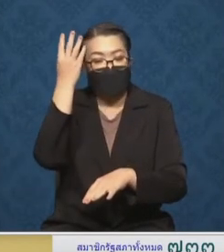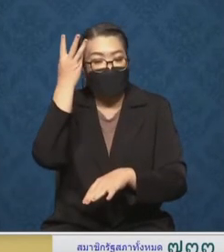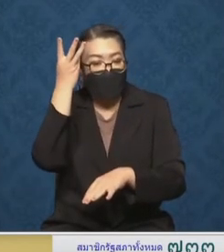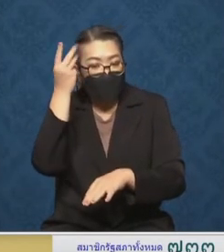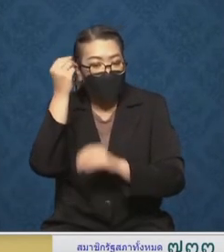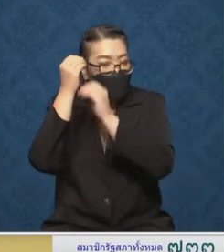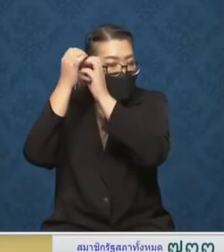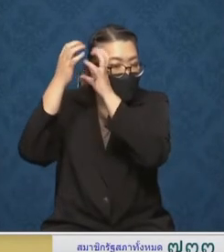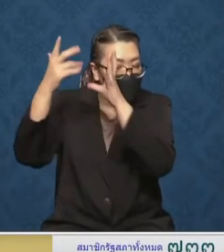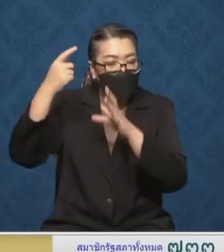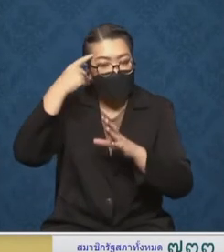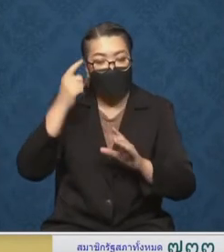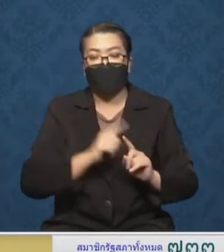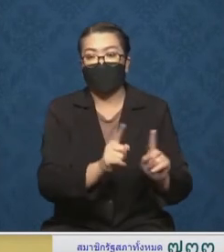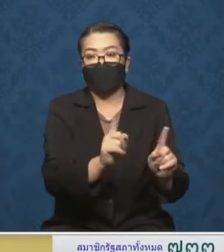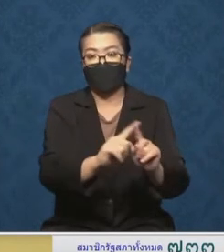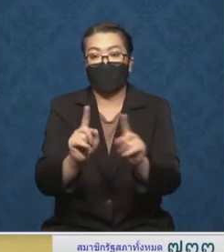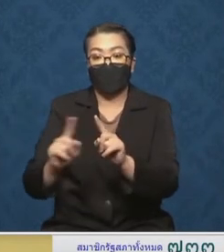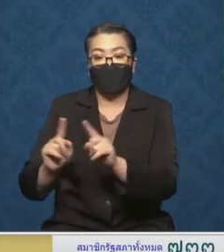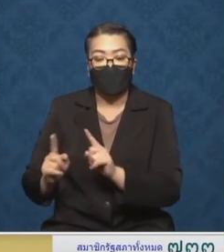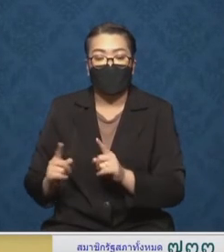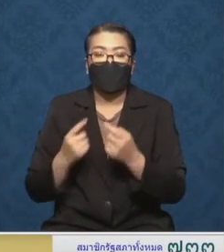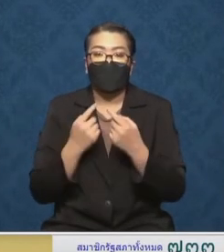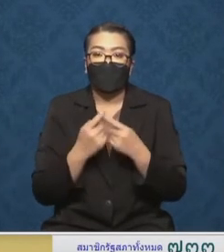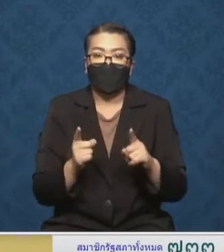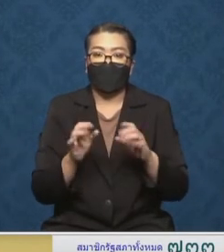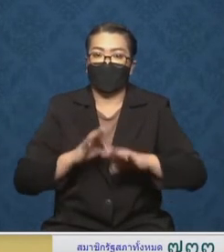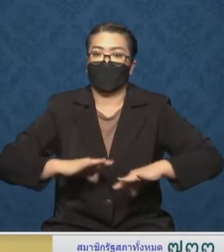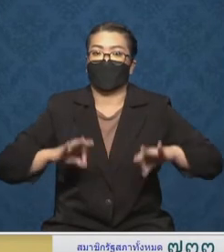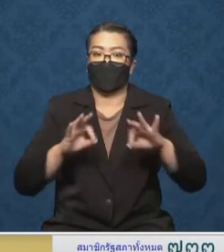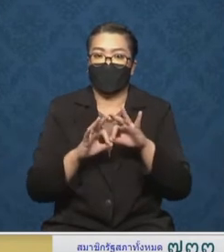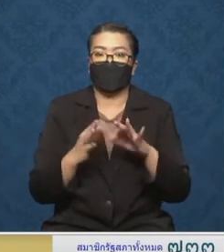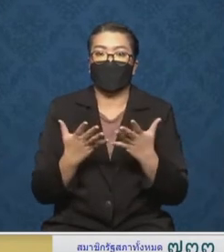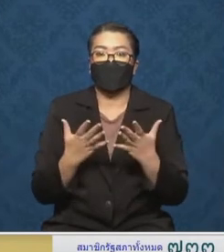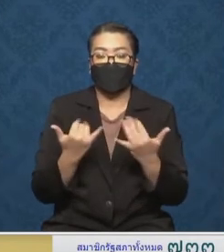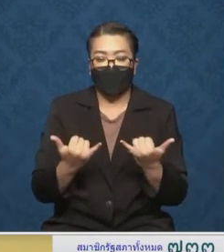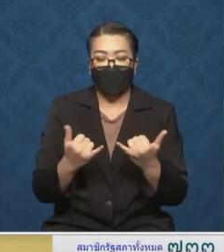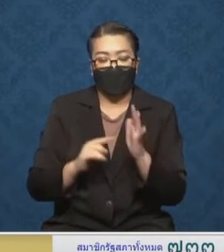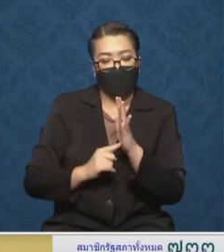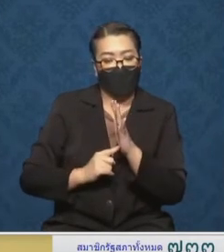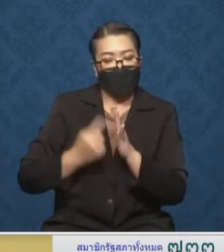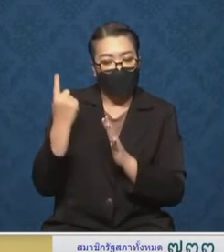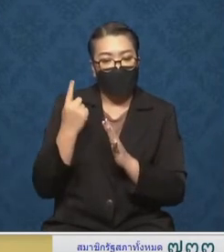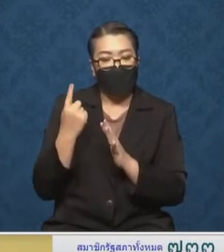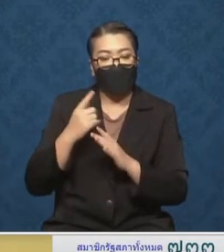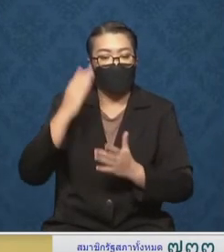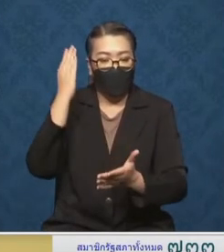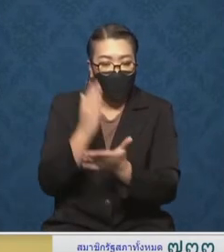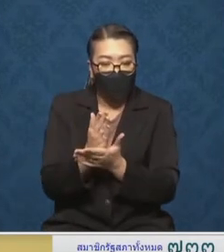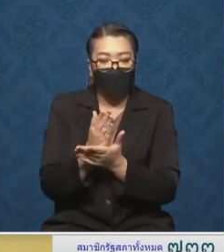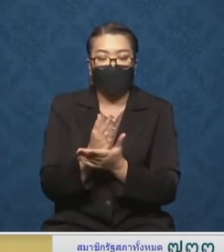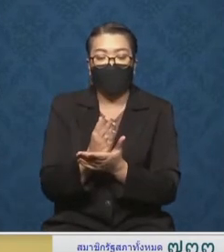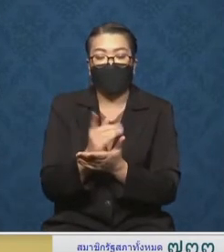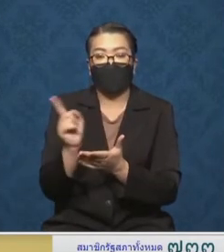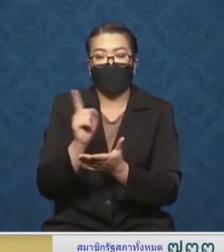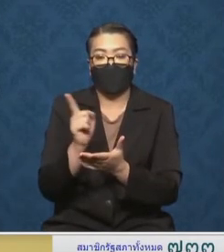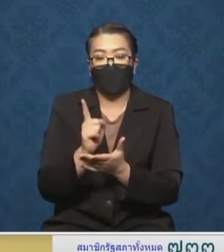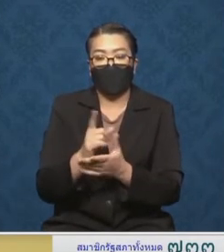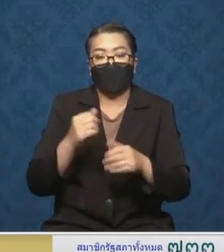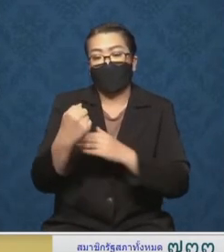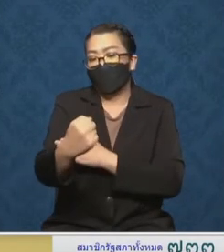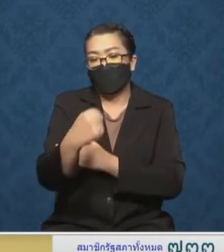ฝันอุดมการณ์ของเราจะต่างกันมากสักเพียงใดก็ตามและนี่คือก้าวแรกในการหยุดวงจรอุบาทว์ท่าน